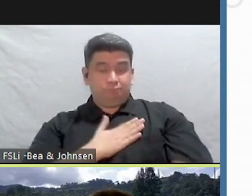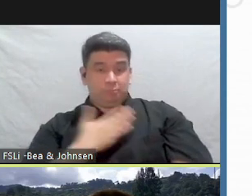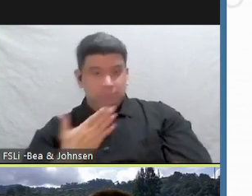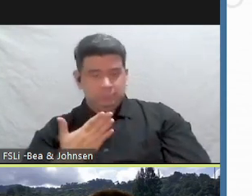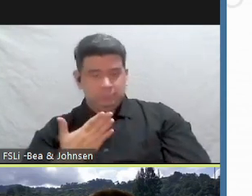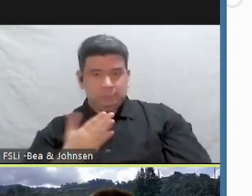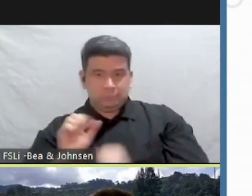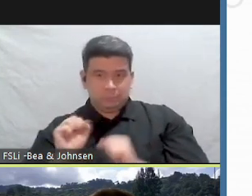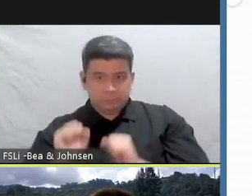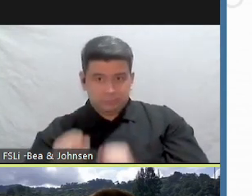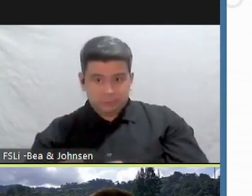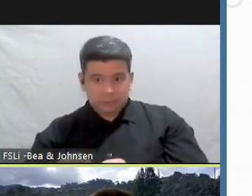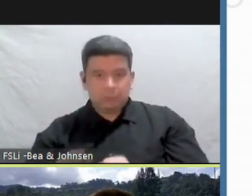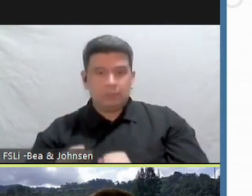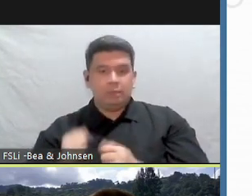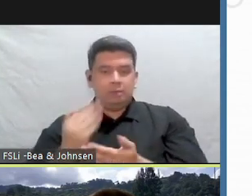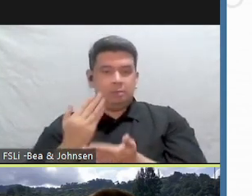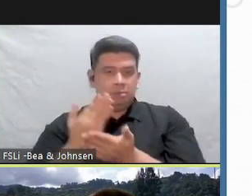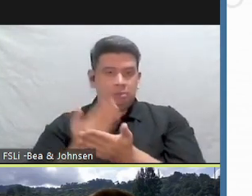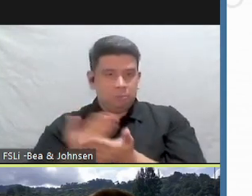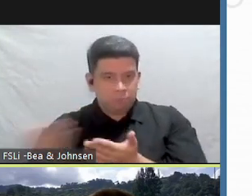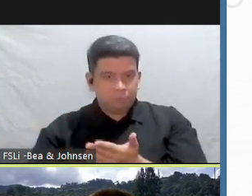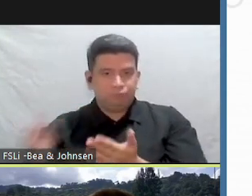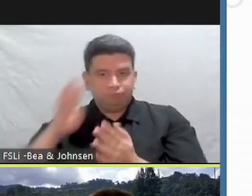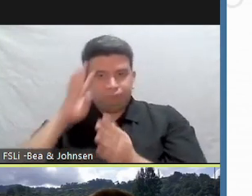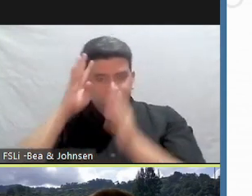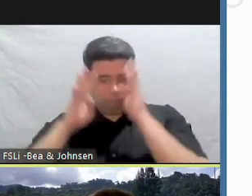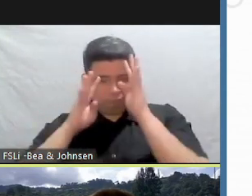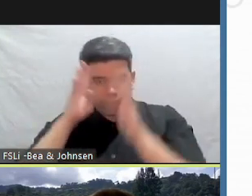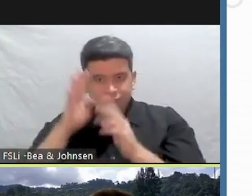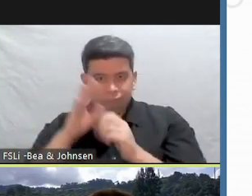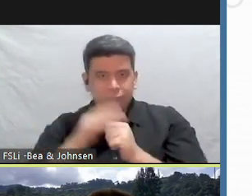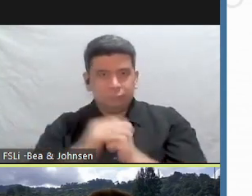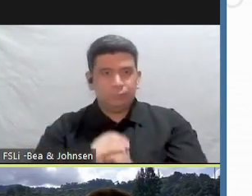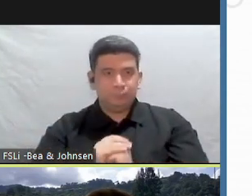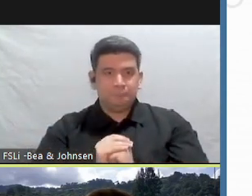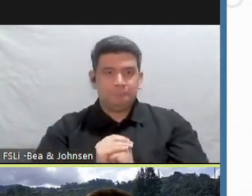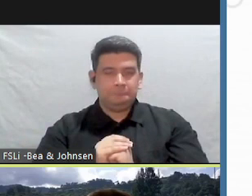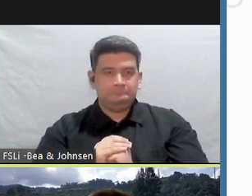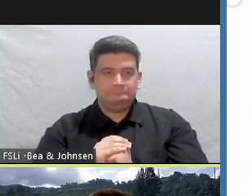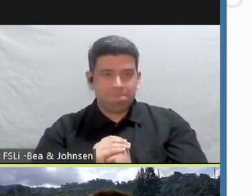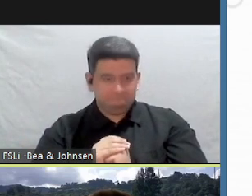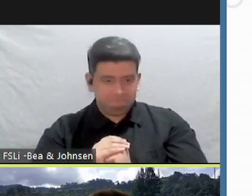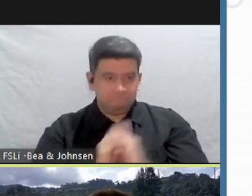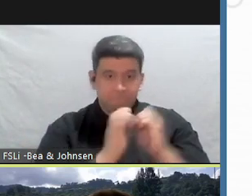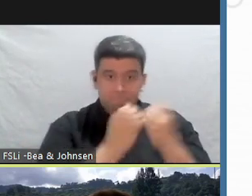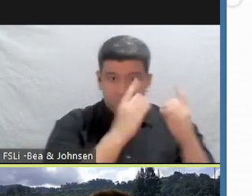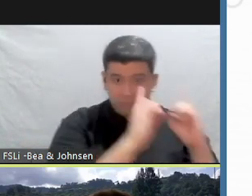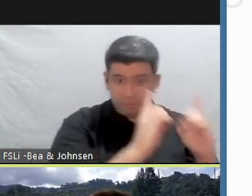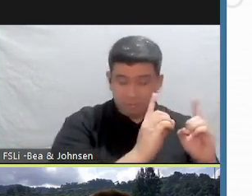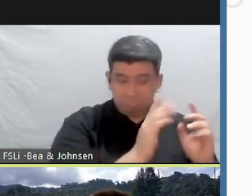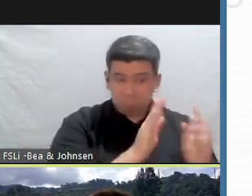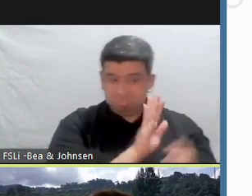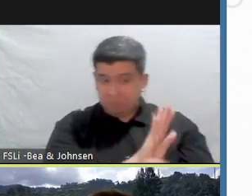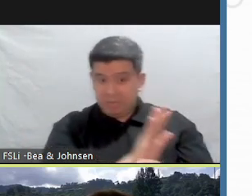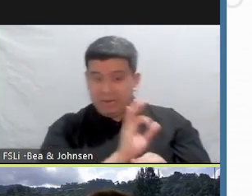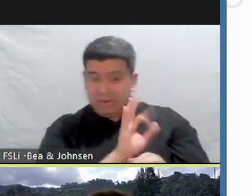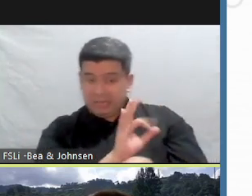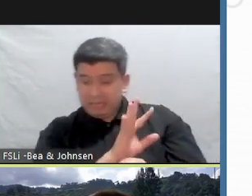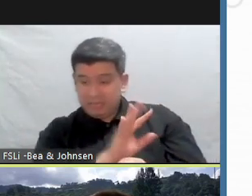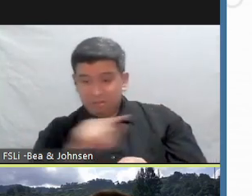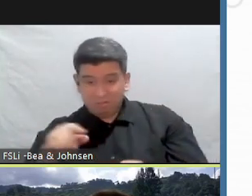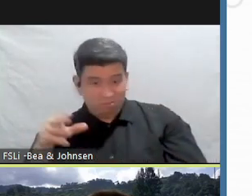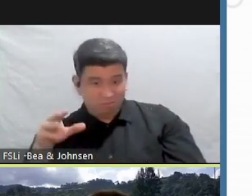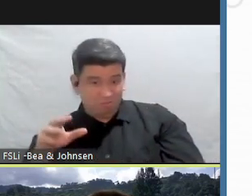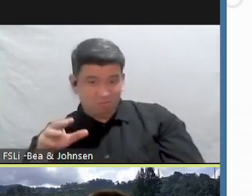nilang mag-produce ng resources para hindi na nila gagamitin yung binigay sa kanila na language na hindi naman nila wika.